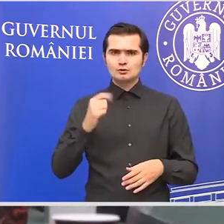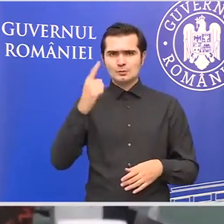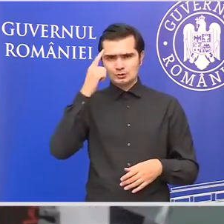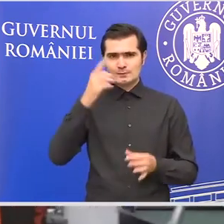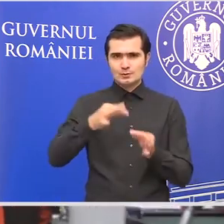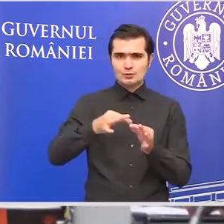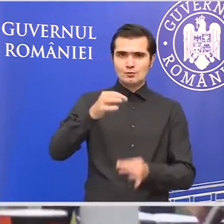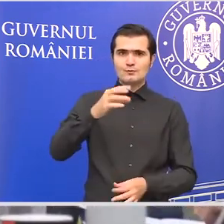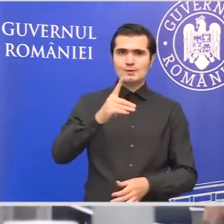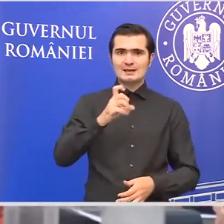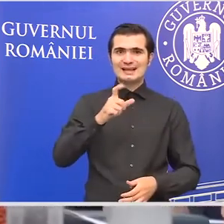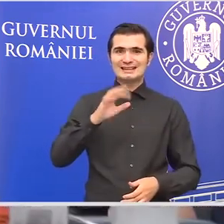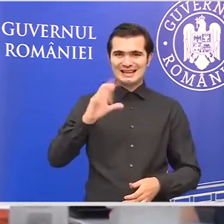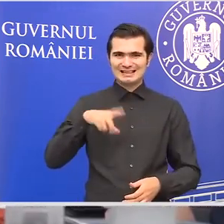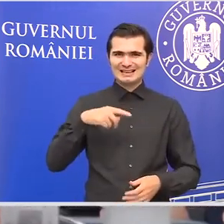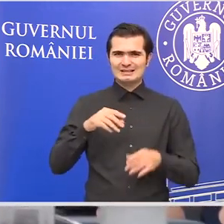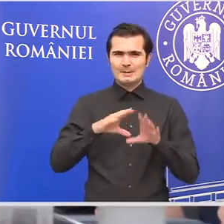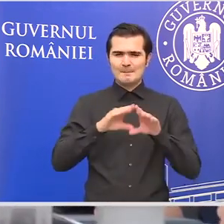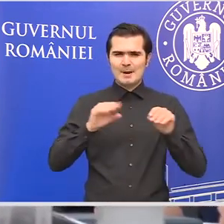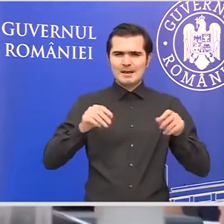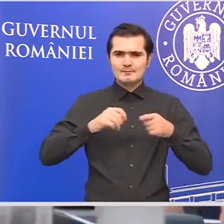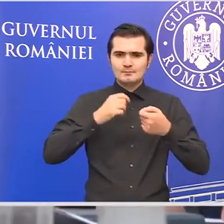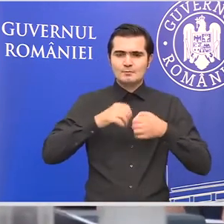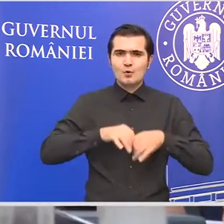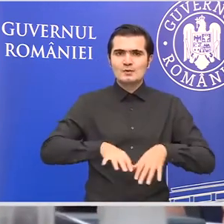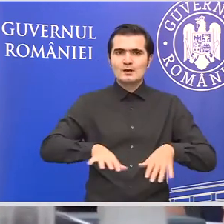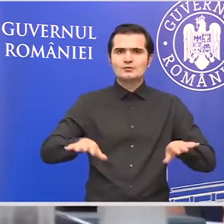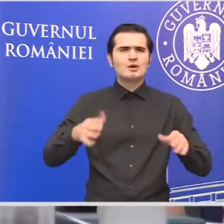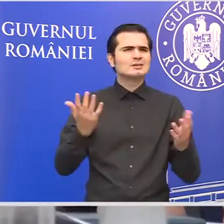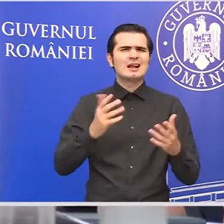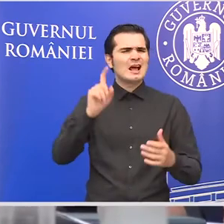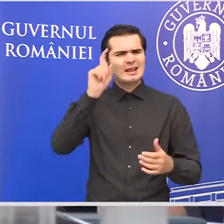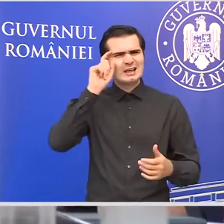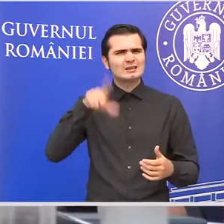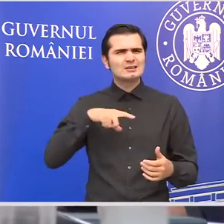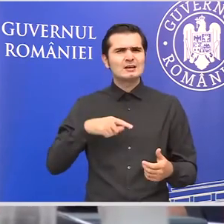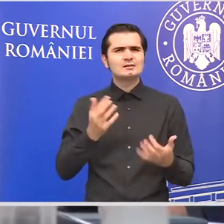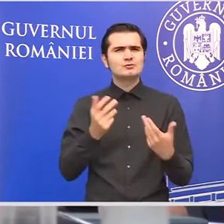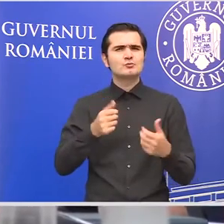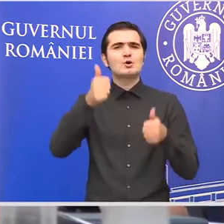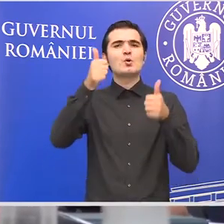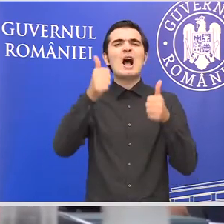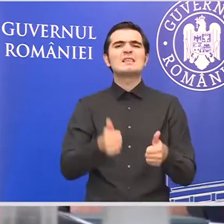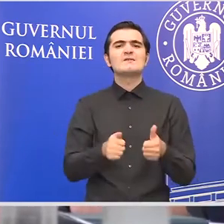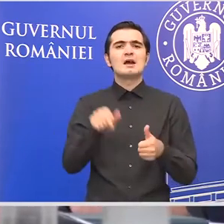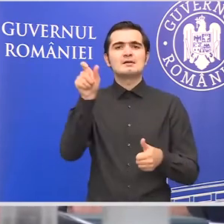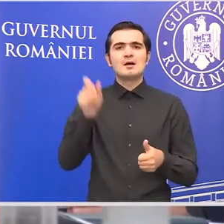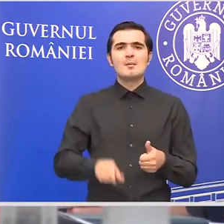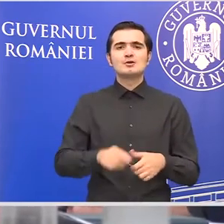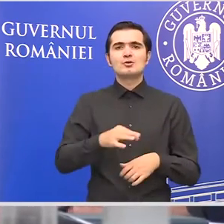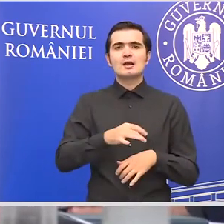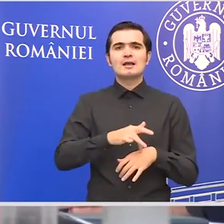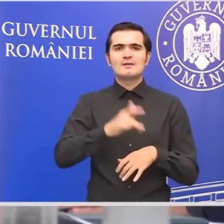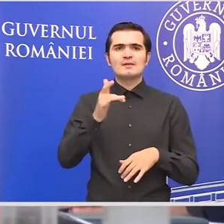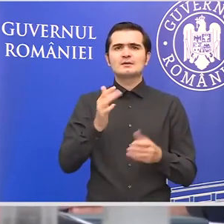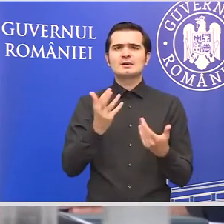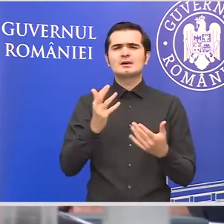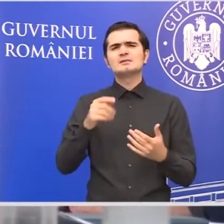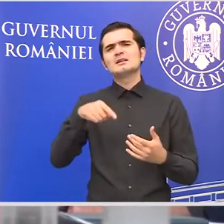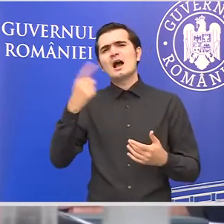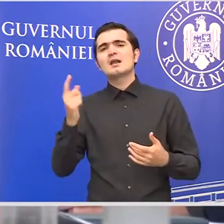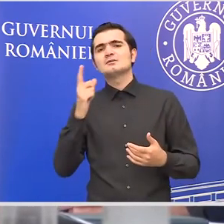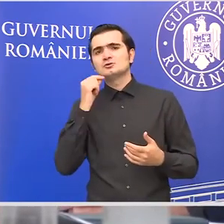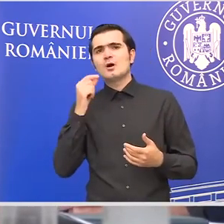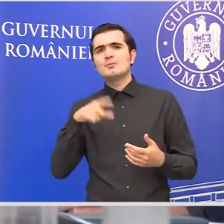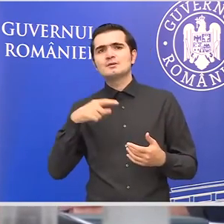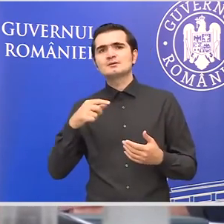mult mai contagioasă, care credeți că este de fapt numărul real al persoanelor infectate? Câți alți oameni se află în